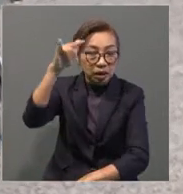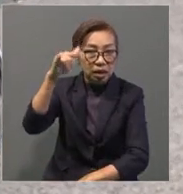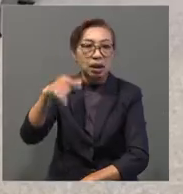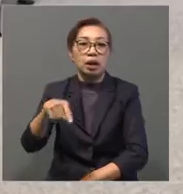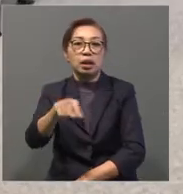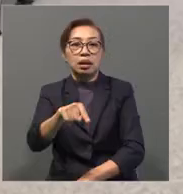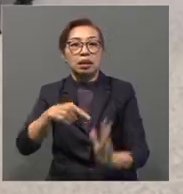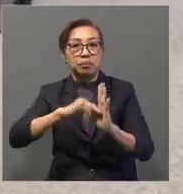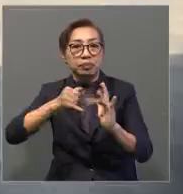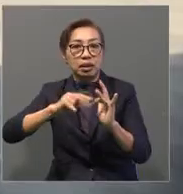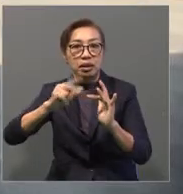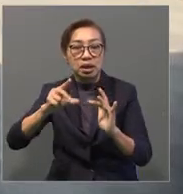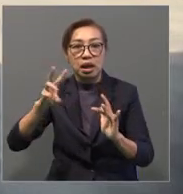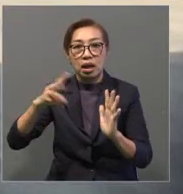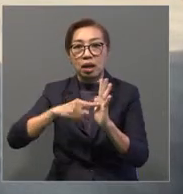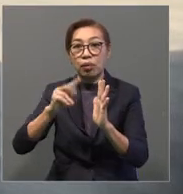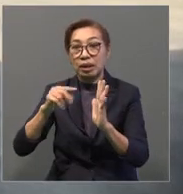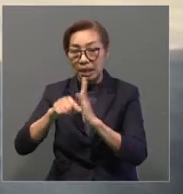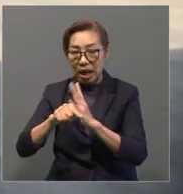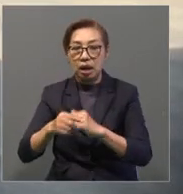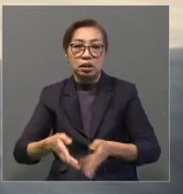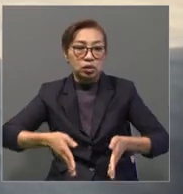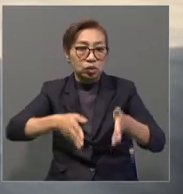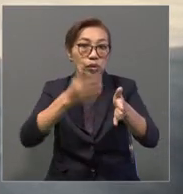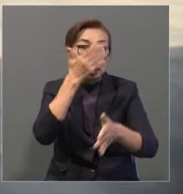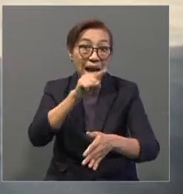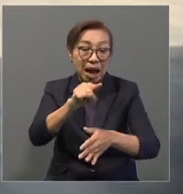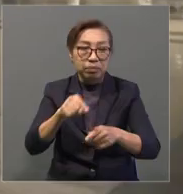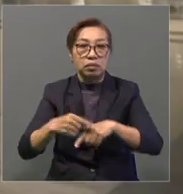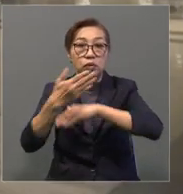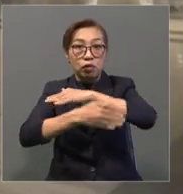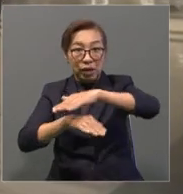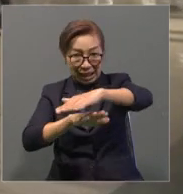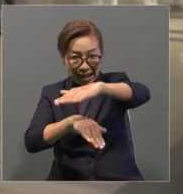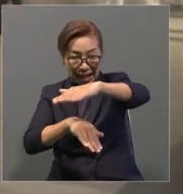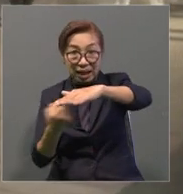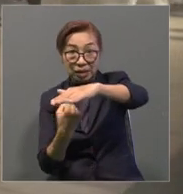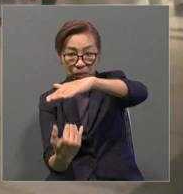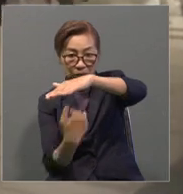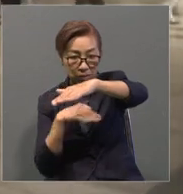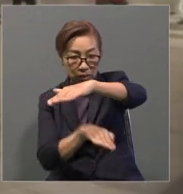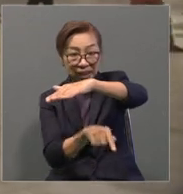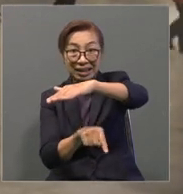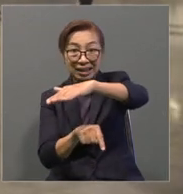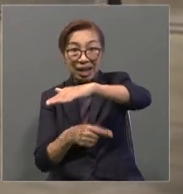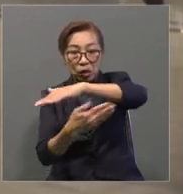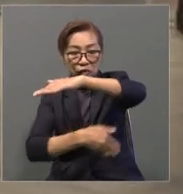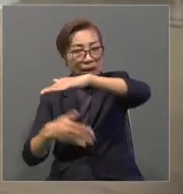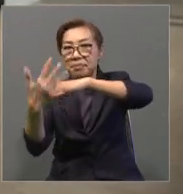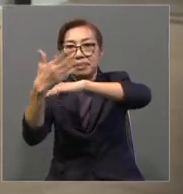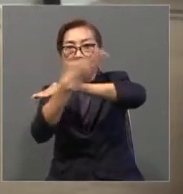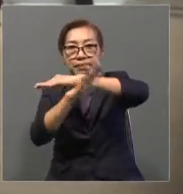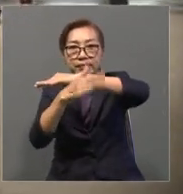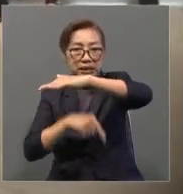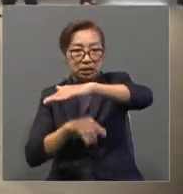ถนนแจ้งวัฒนะและถนนงามวงศ์วานจะไม่มีขบวนรถไฟโดยสารเดินบนเส้นทางรถไฟระดับดินแล้วนะคะเพื่อ